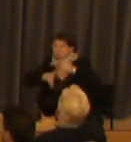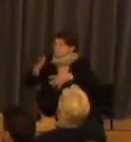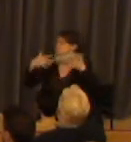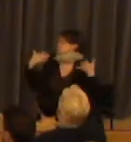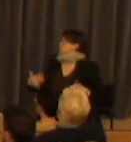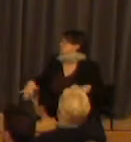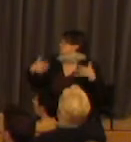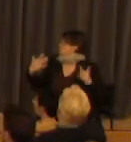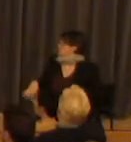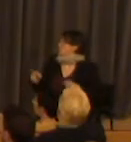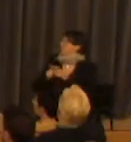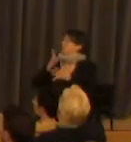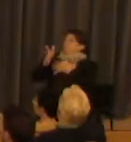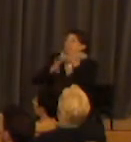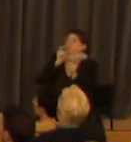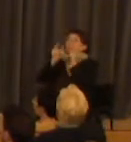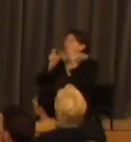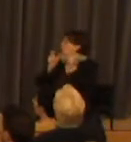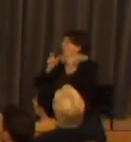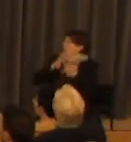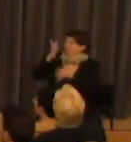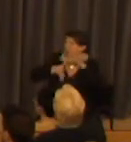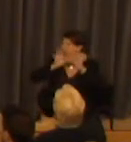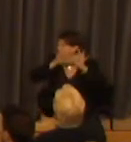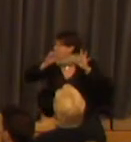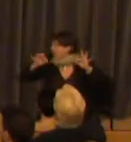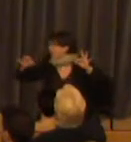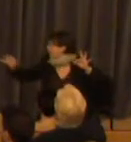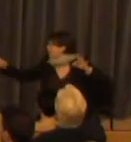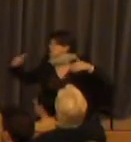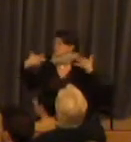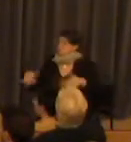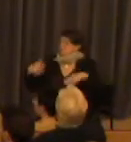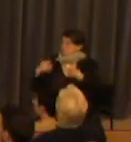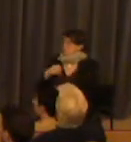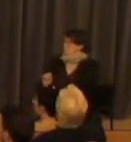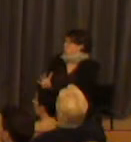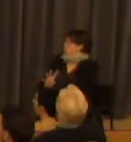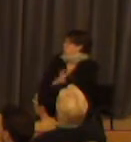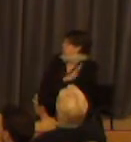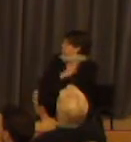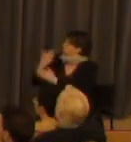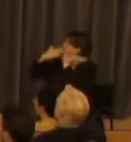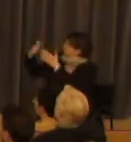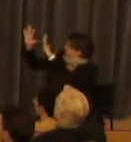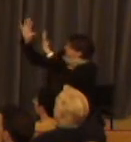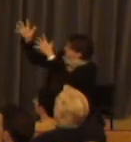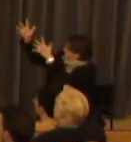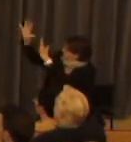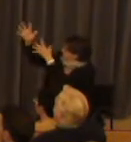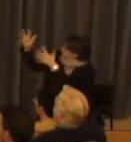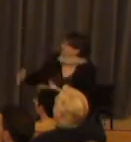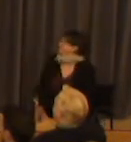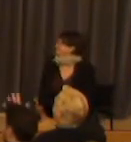Cristina Gelpí, perquè moltes vegades les persones utilitzen algunes paraules en llengua de signes, però és que la Cristina ha fet tot el discurs fins al